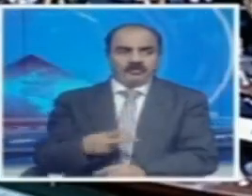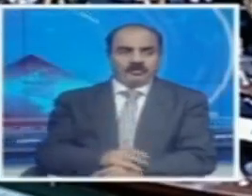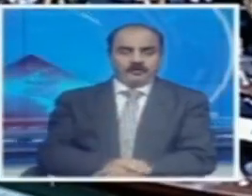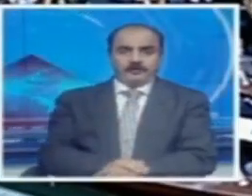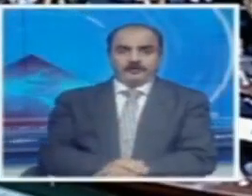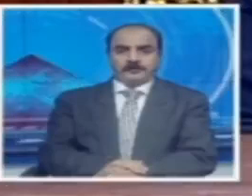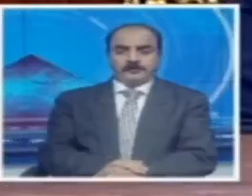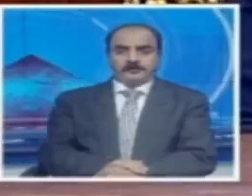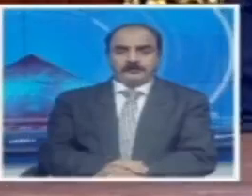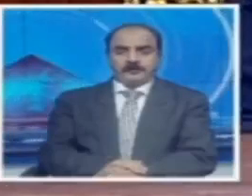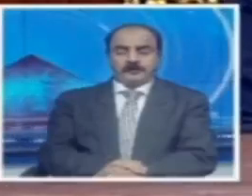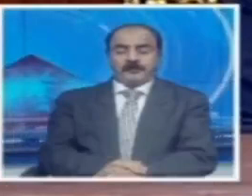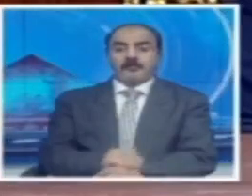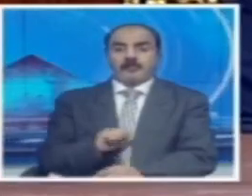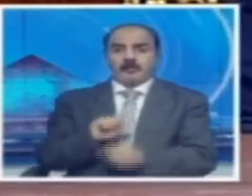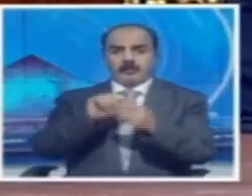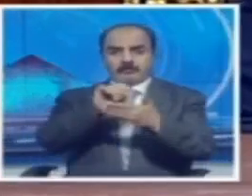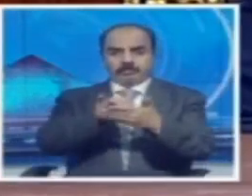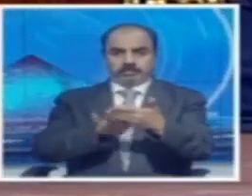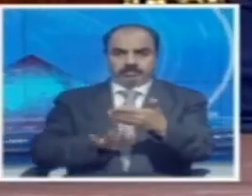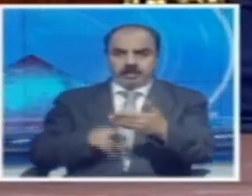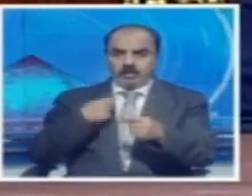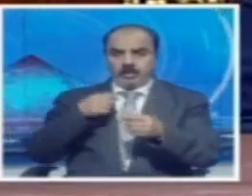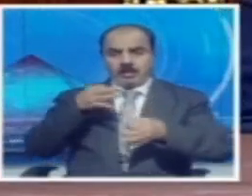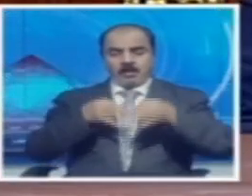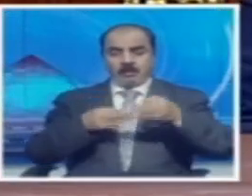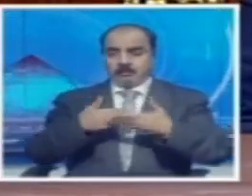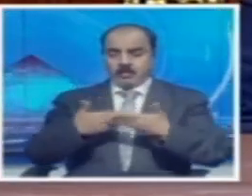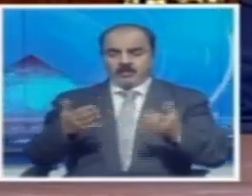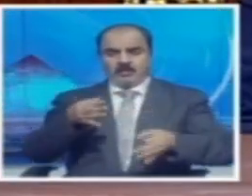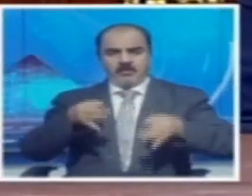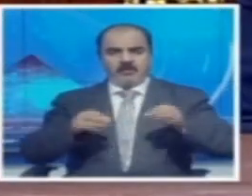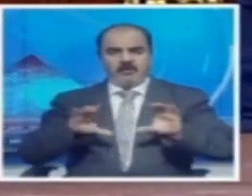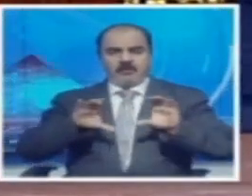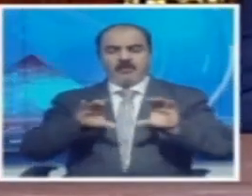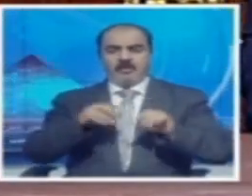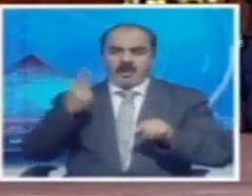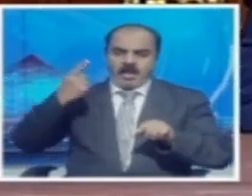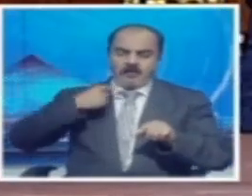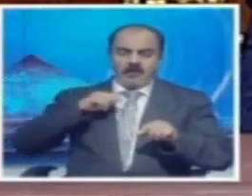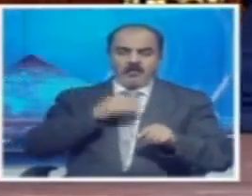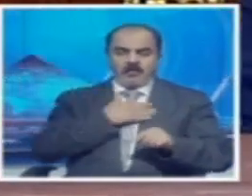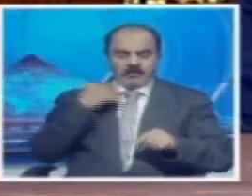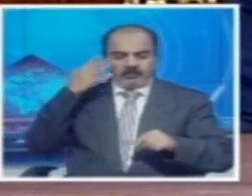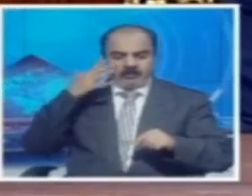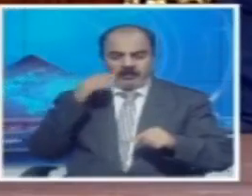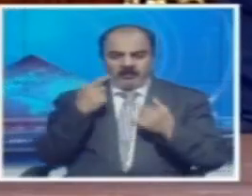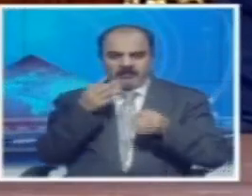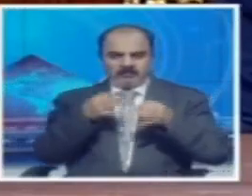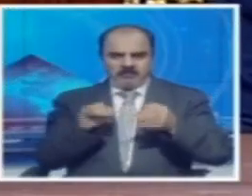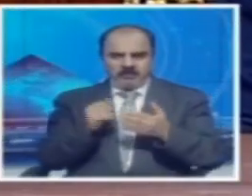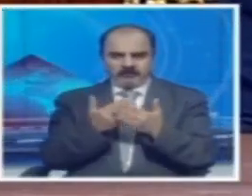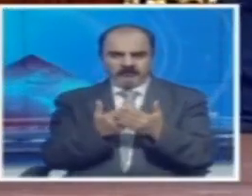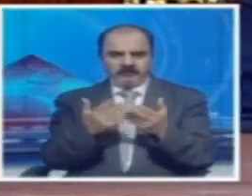2022-2023. وخلال بيانه، استعرض وزير المالية مشروع الموازنة في ضوء التكليفات وأولويات السياسات المالية